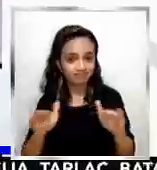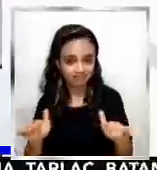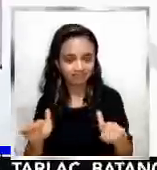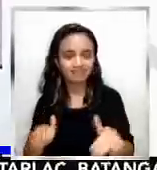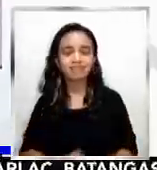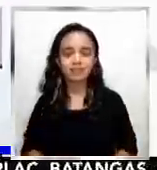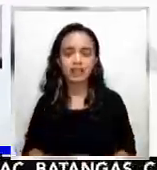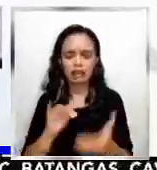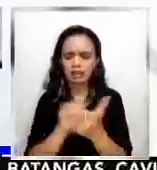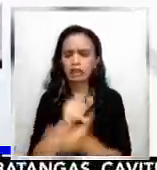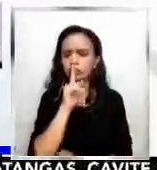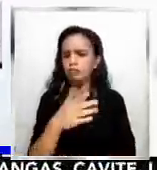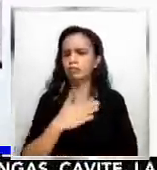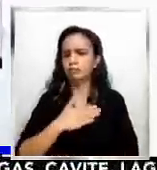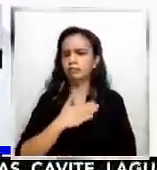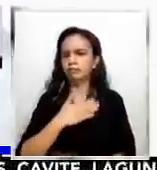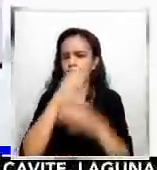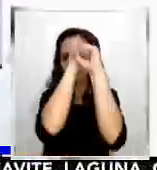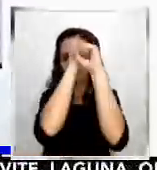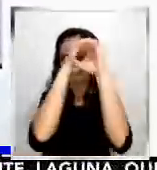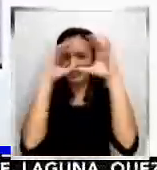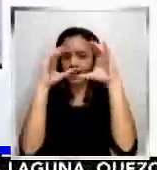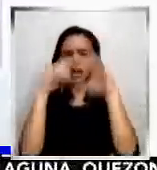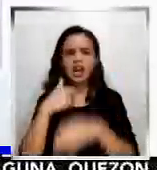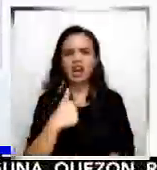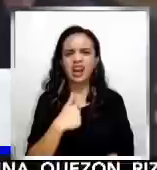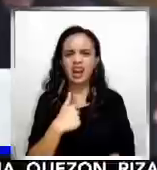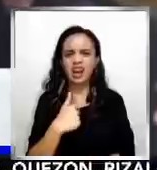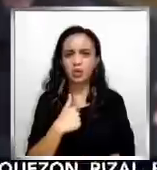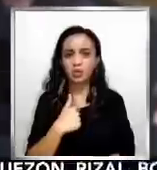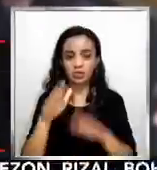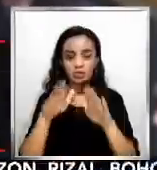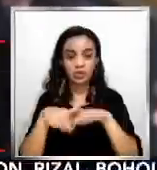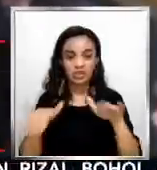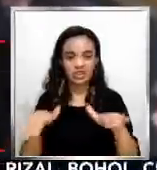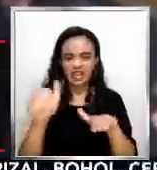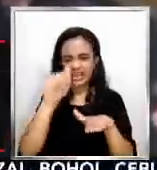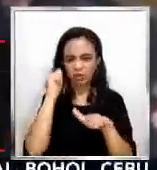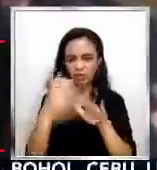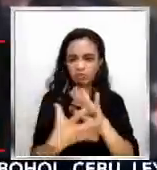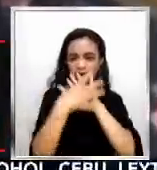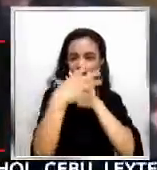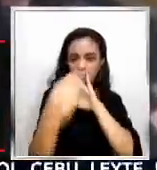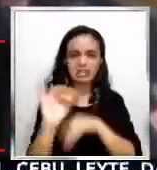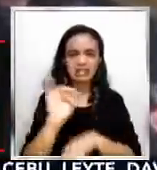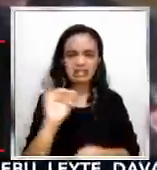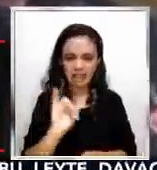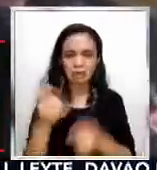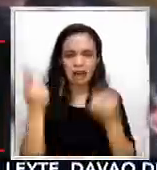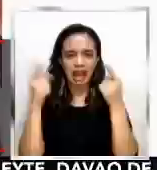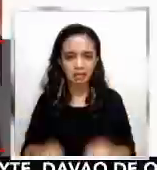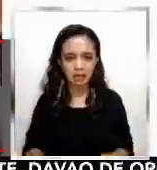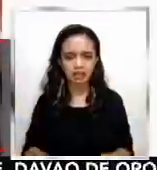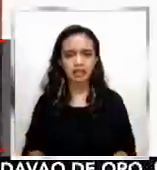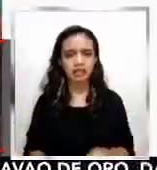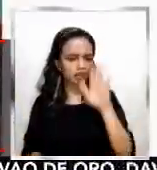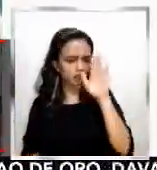sir. Ayaw kong matulad ang mga anak ko sa akin. Missis, bakit naluluha ka? Tanong ko lang, bakit ka naluluha?